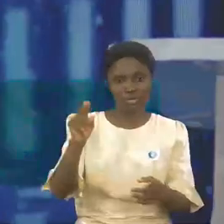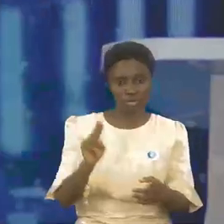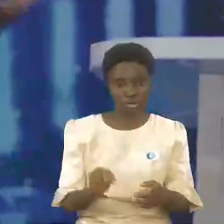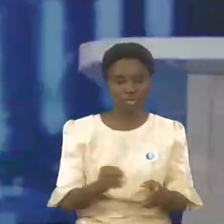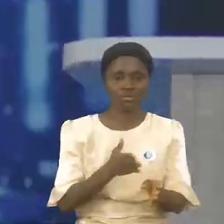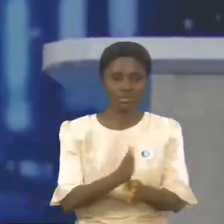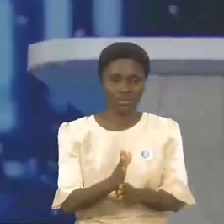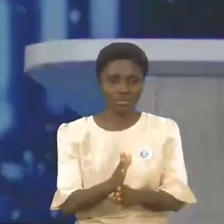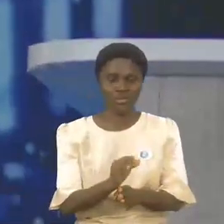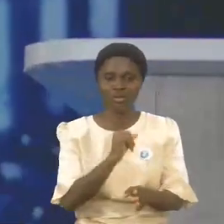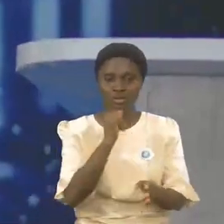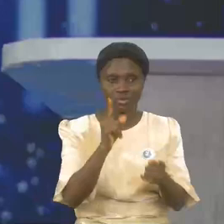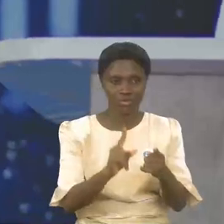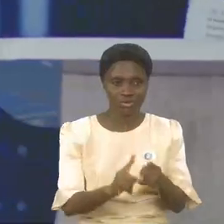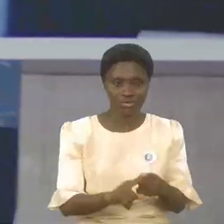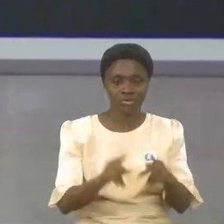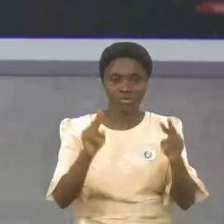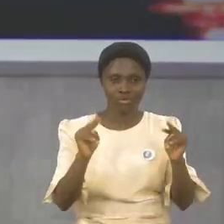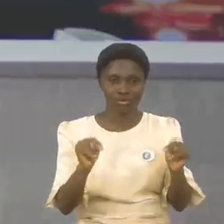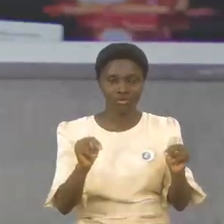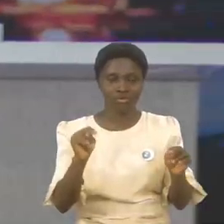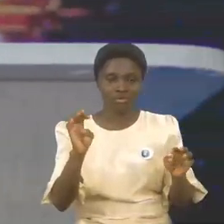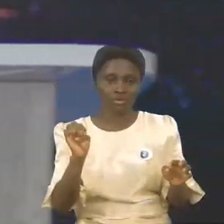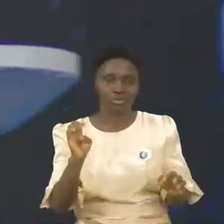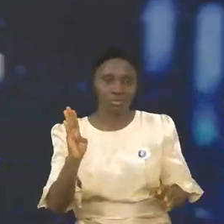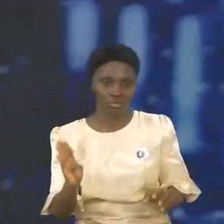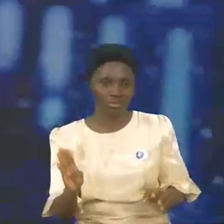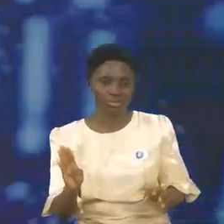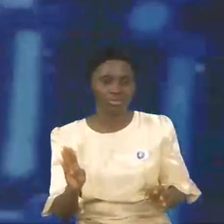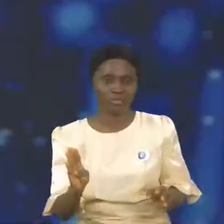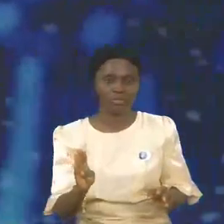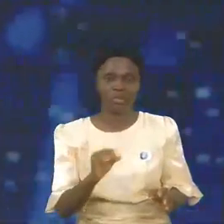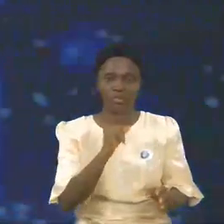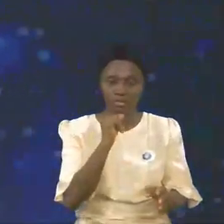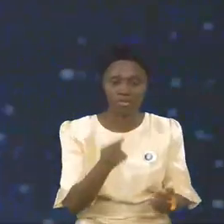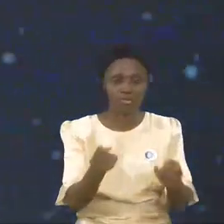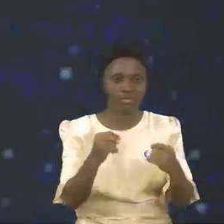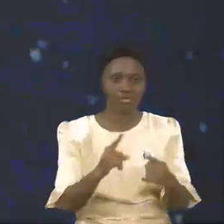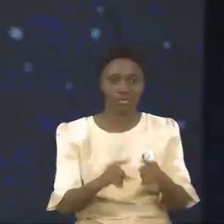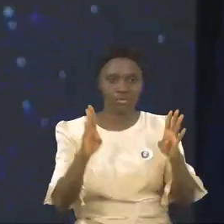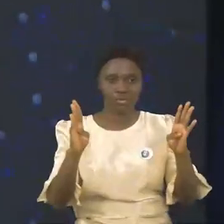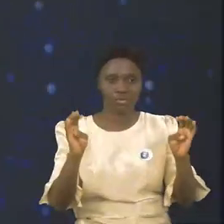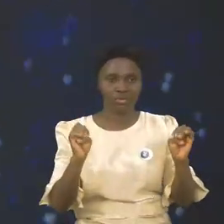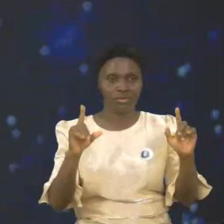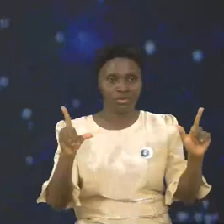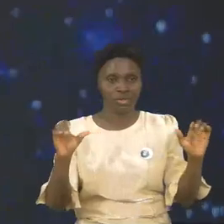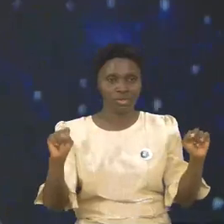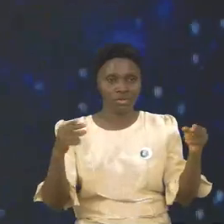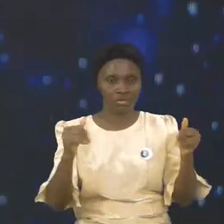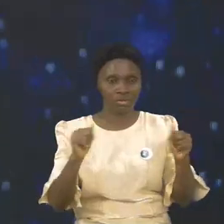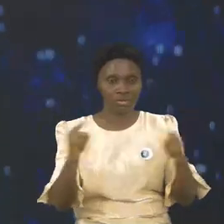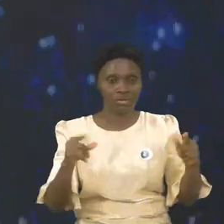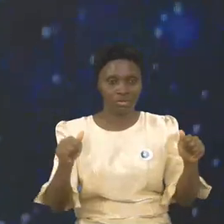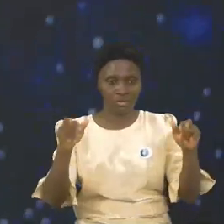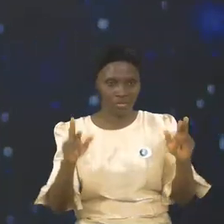venaient à Daniel directement au lieu de passer par un qui soit appelé pour